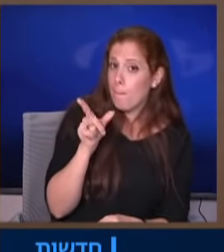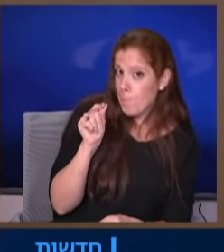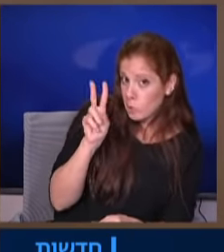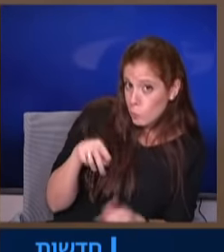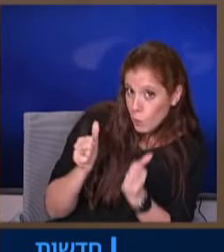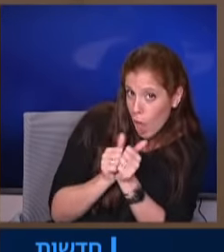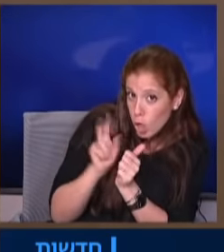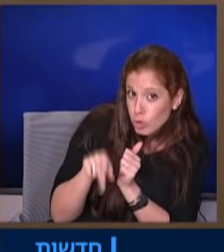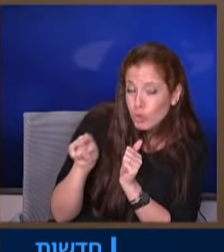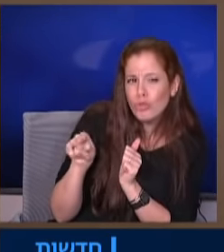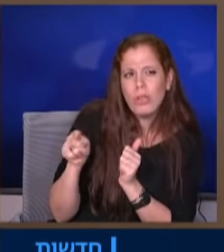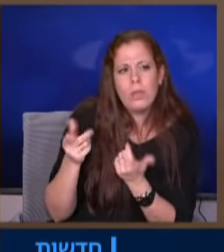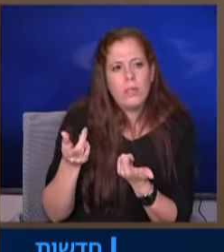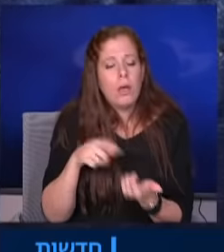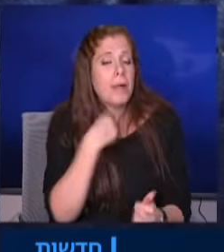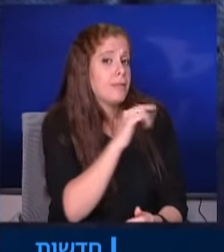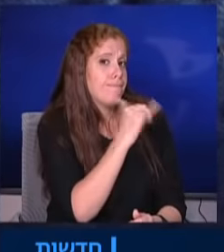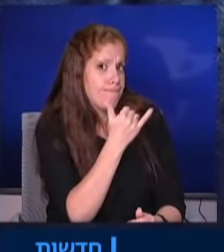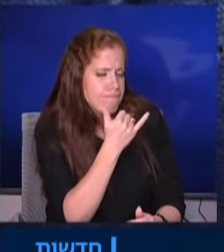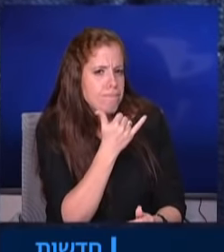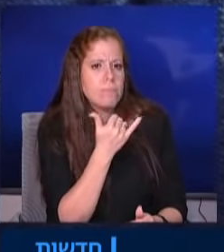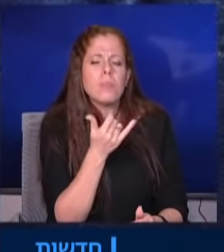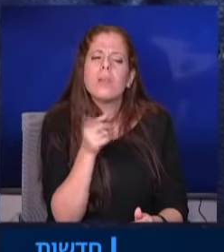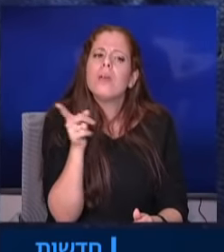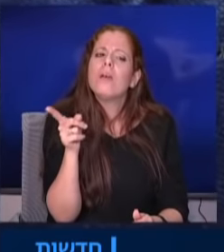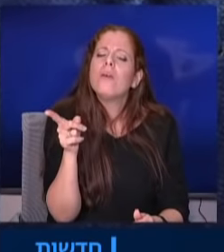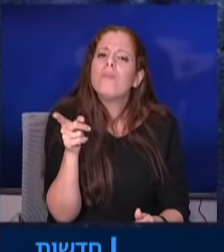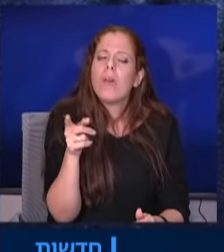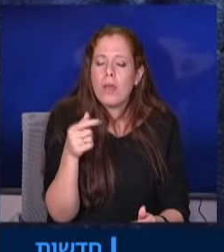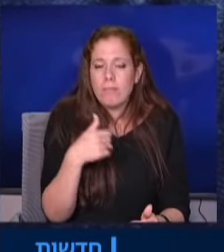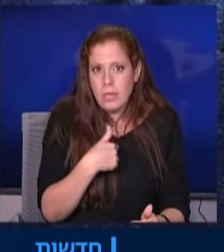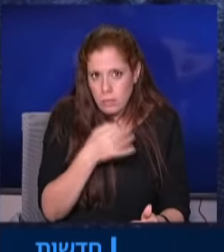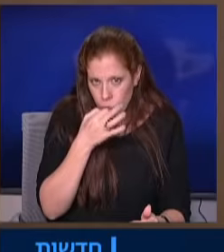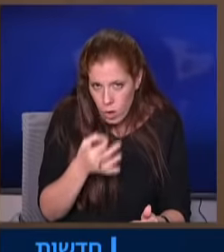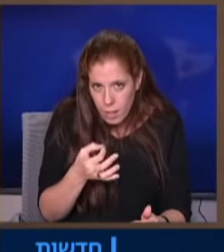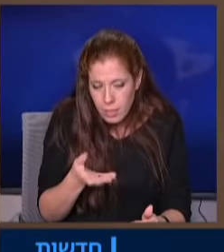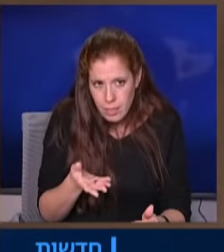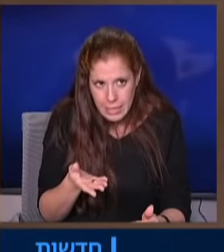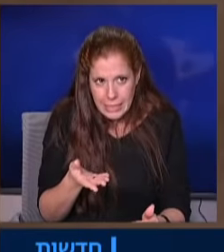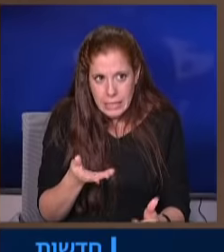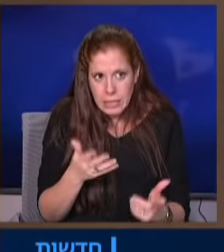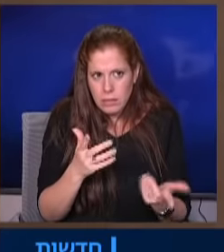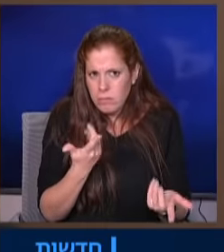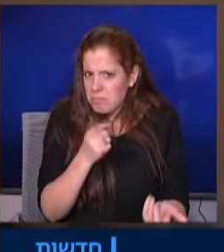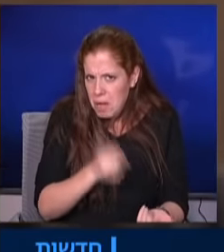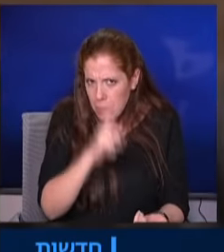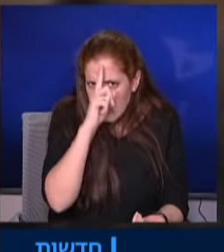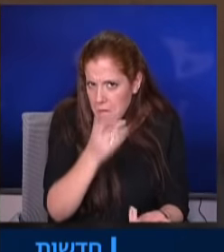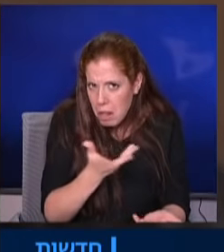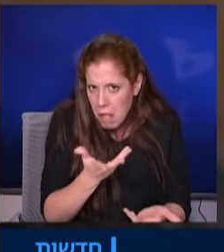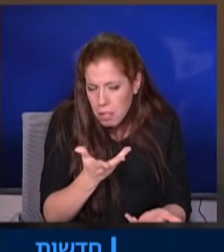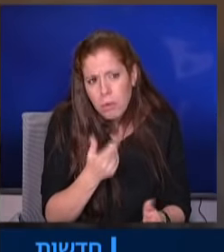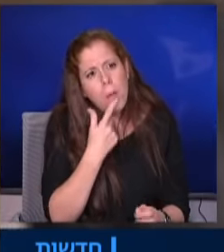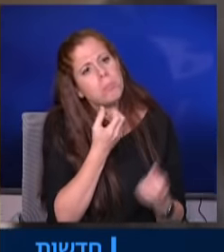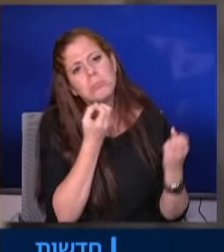בן זוג, ואמרתי שכן. ואני שואלת אותו למה הוא צריך לדעת את זה, ואז